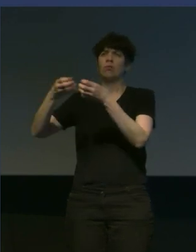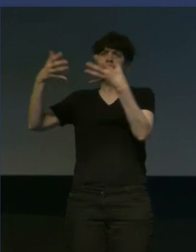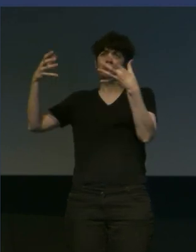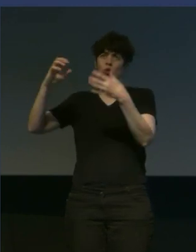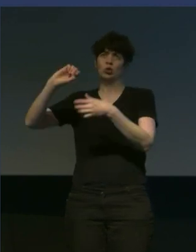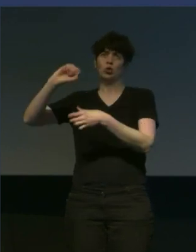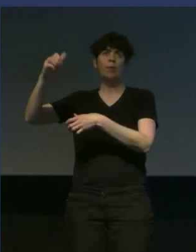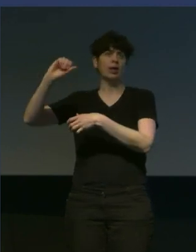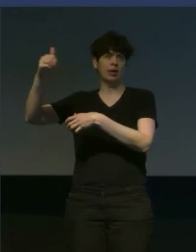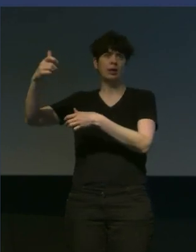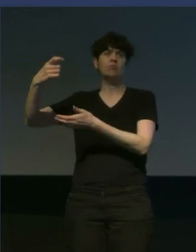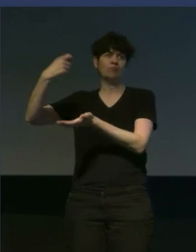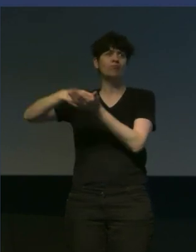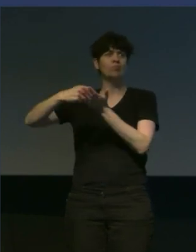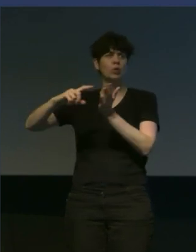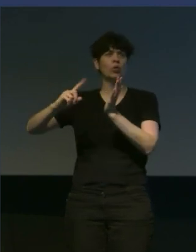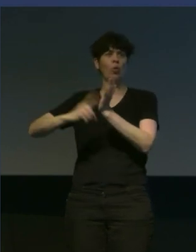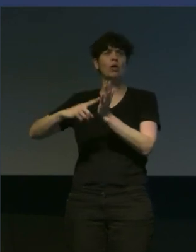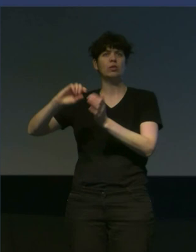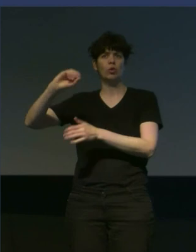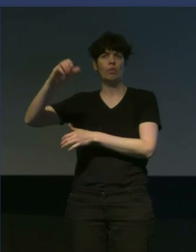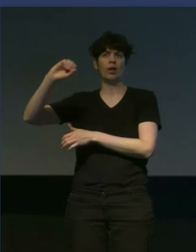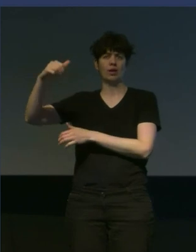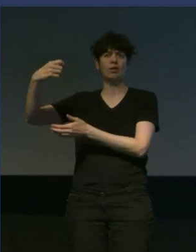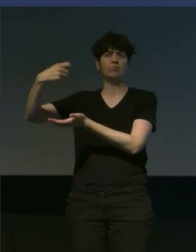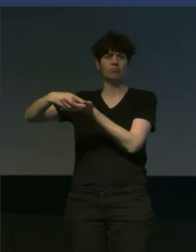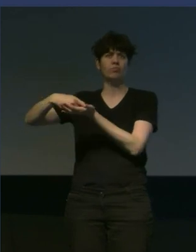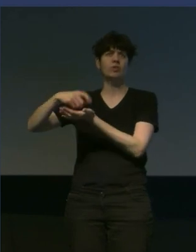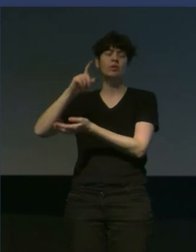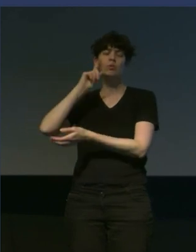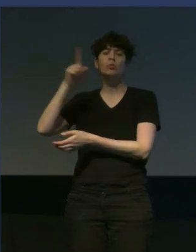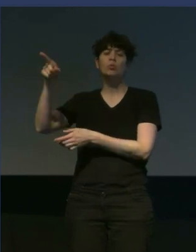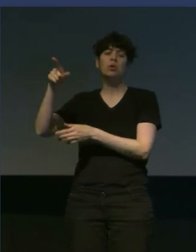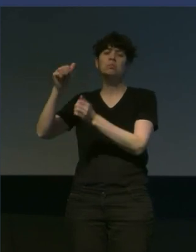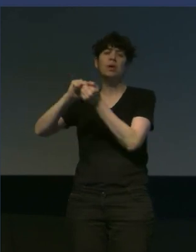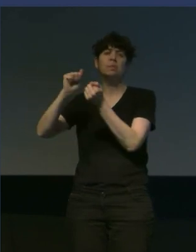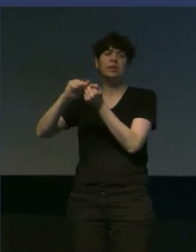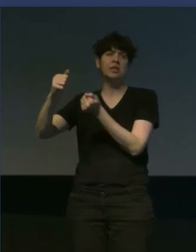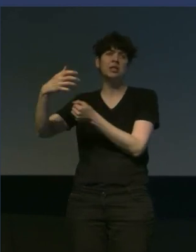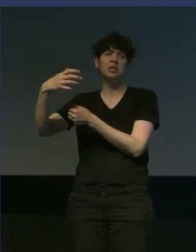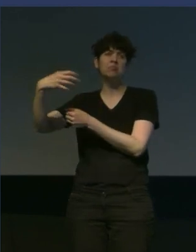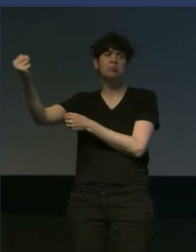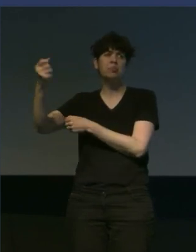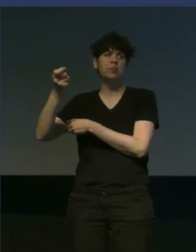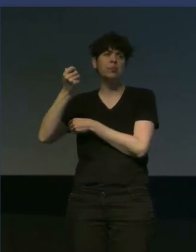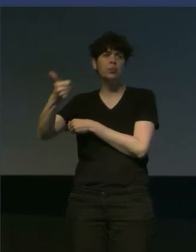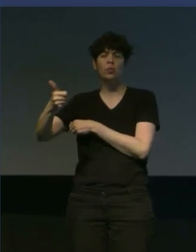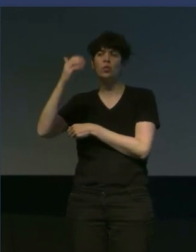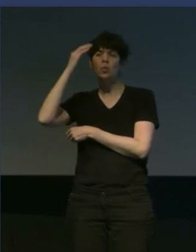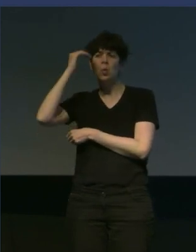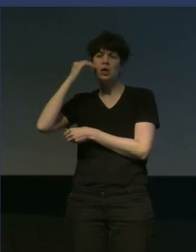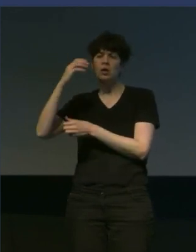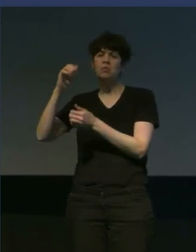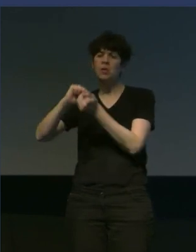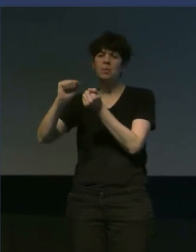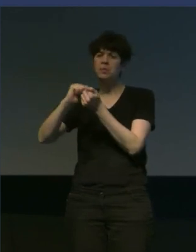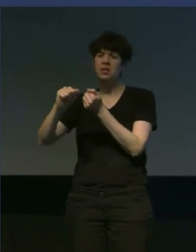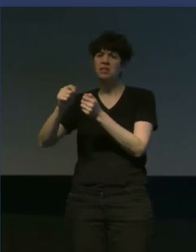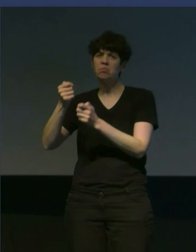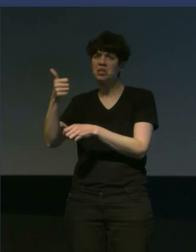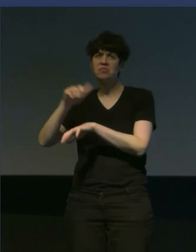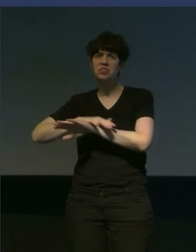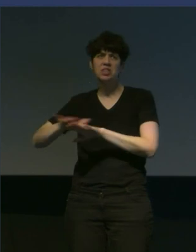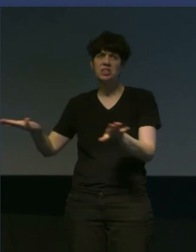numérique. Ils nous ont racheté les droits numériques. Parce qu'ils vont pas forcément utiliser le papier. En Corée du Sud, on utilise très peu de papier.